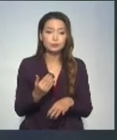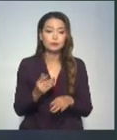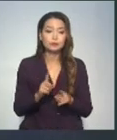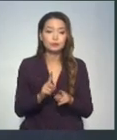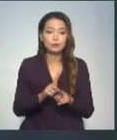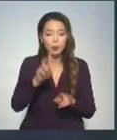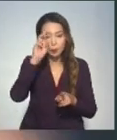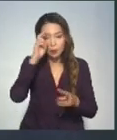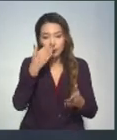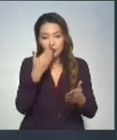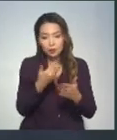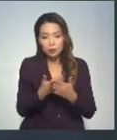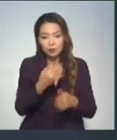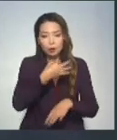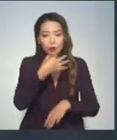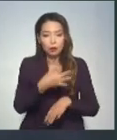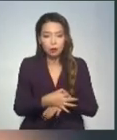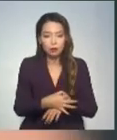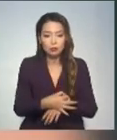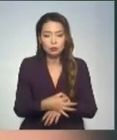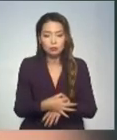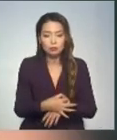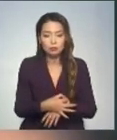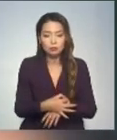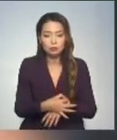мемлекет алдындағы жауапкершілігінен біз